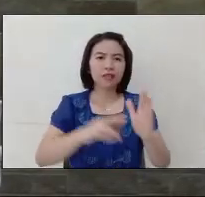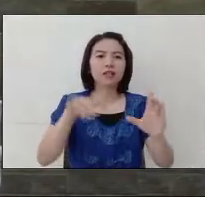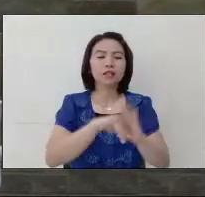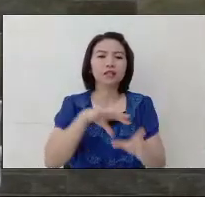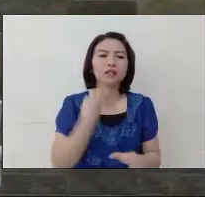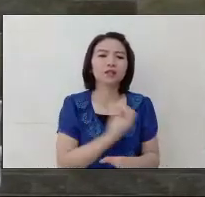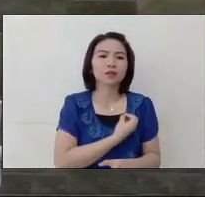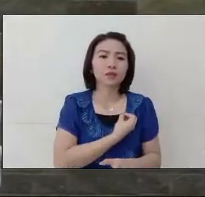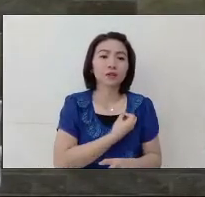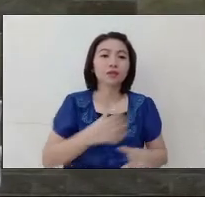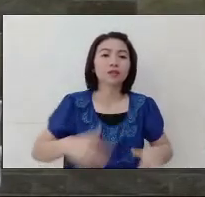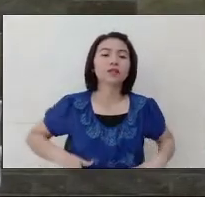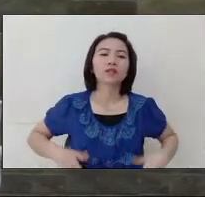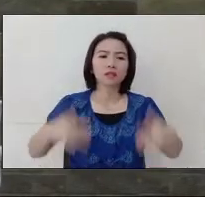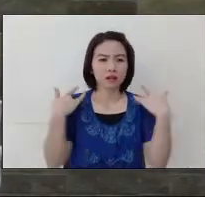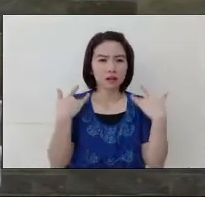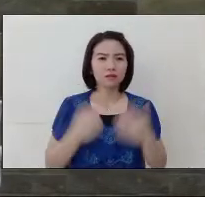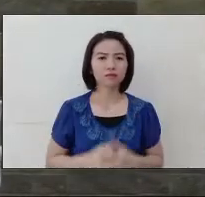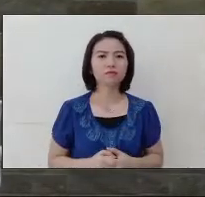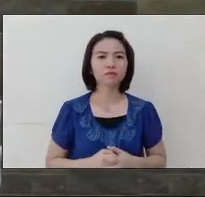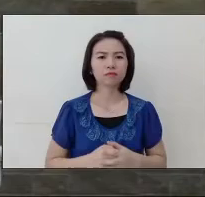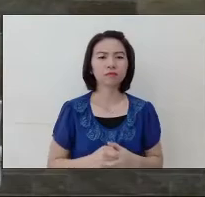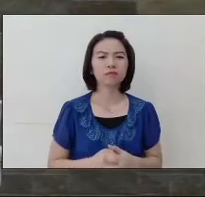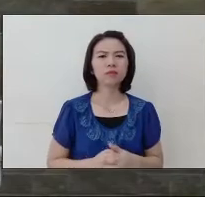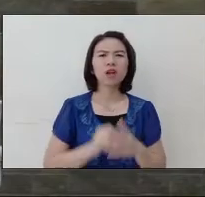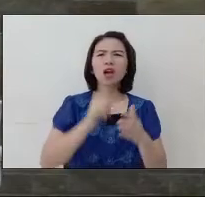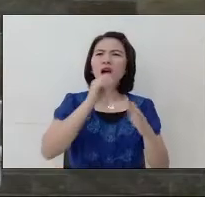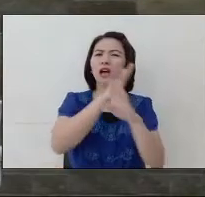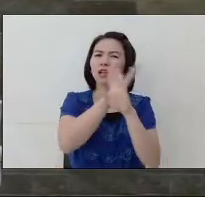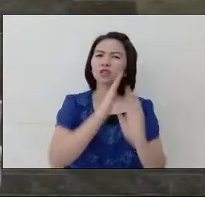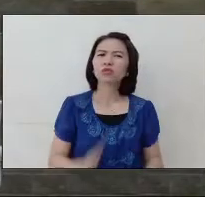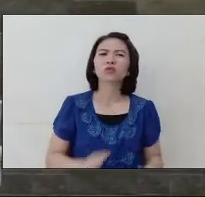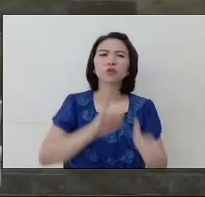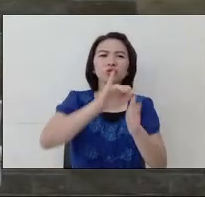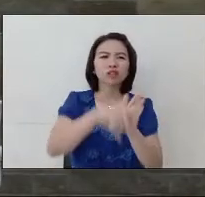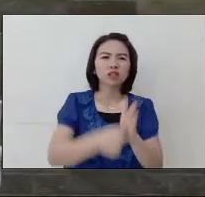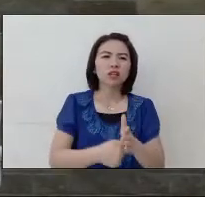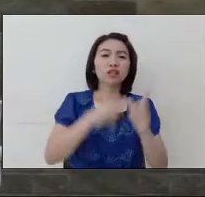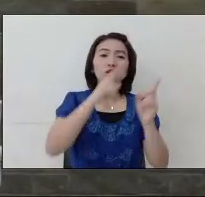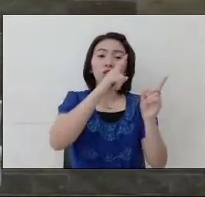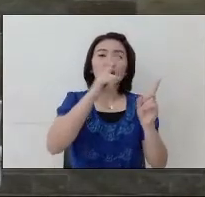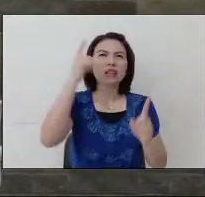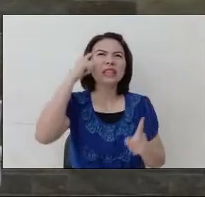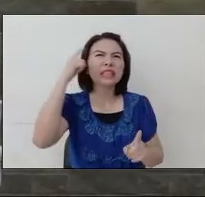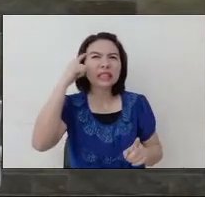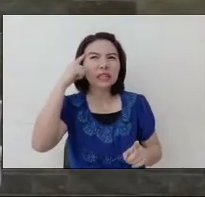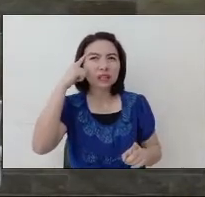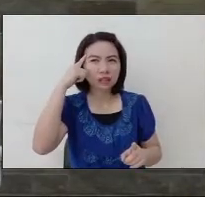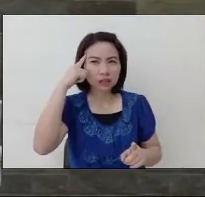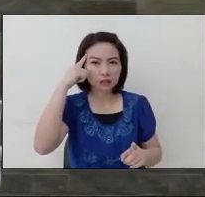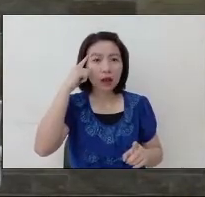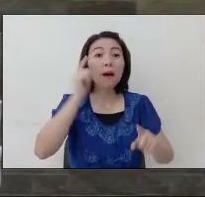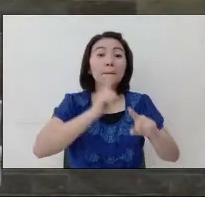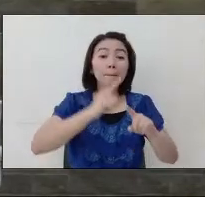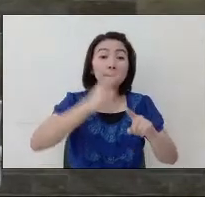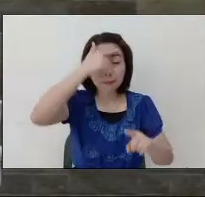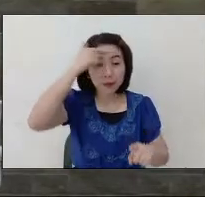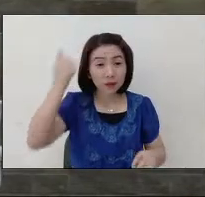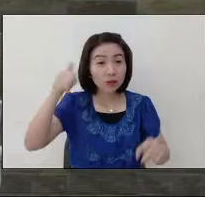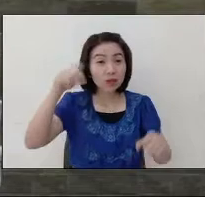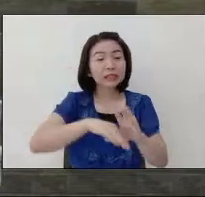Don't just think, because in thinking, doing is the next.